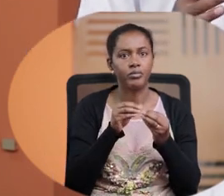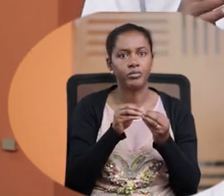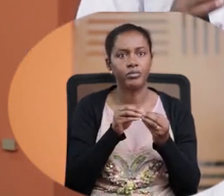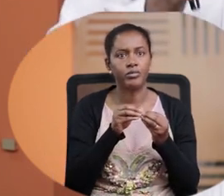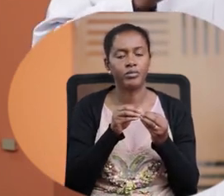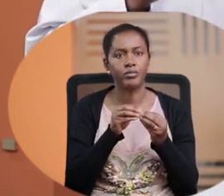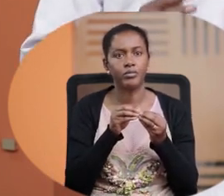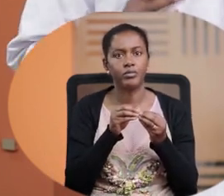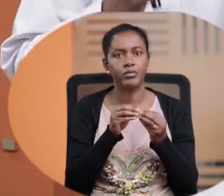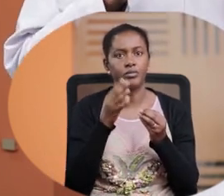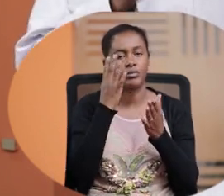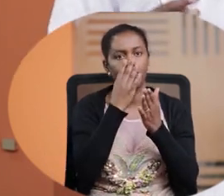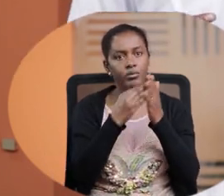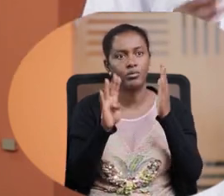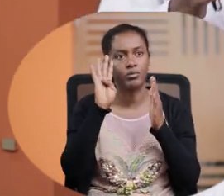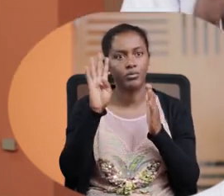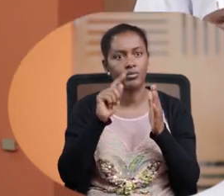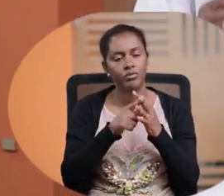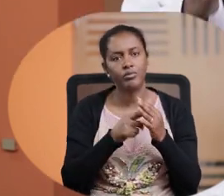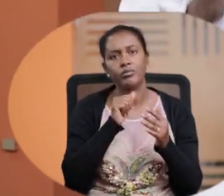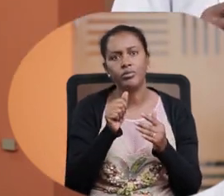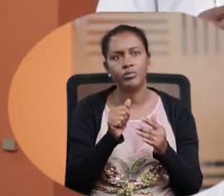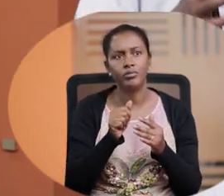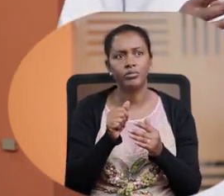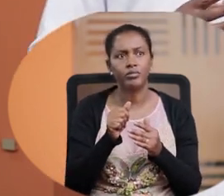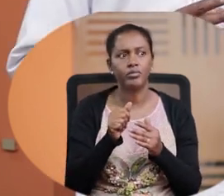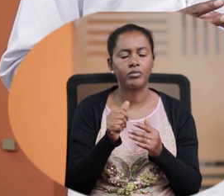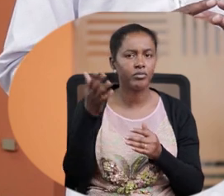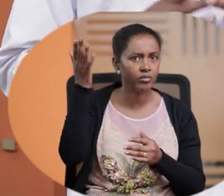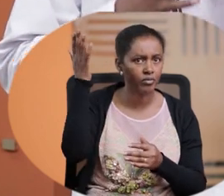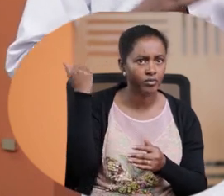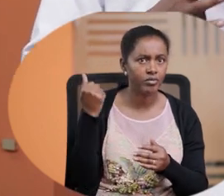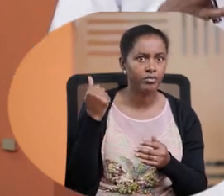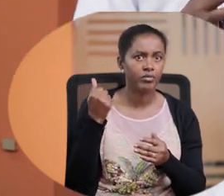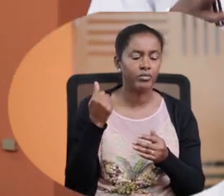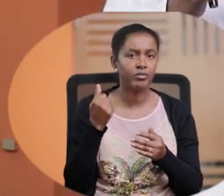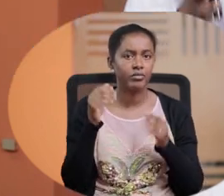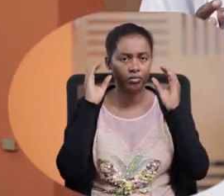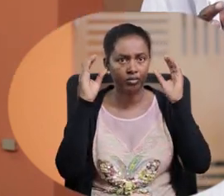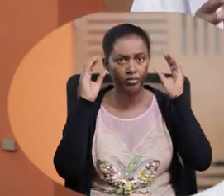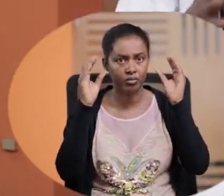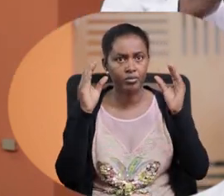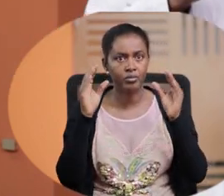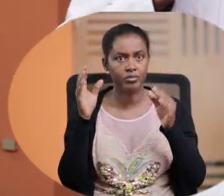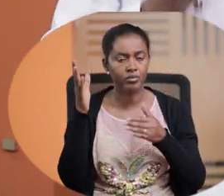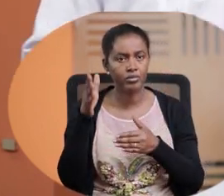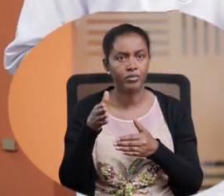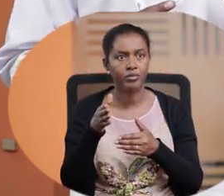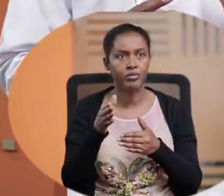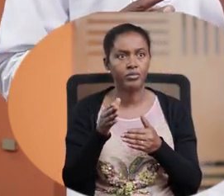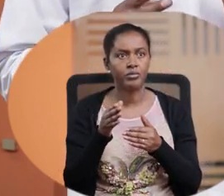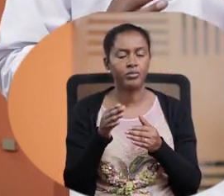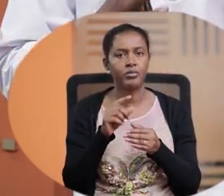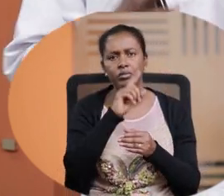dura mee duuba deebinee barnoota herreegaa kutaa 7ffaa boqonnaa 1 amma 3tti maal fa'aa